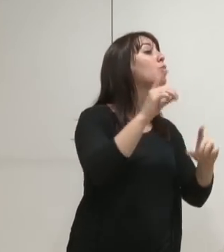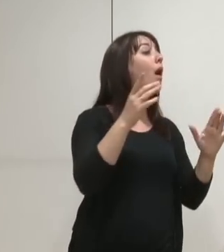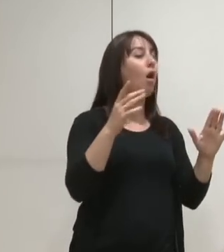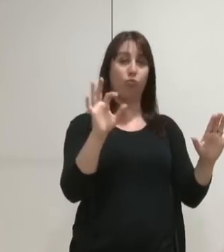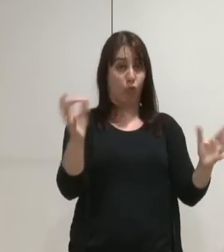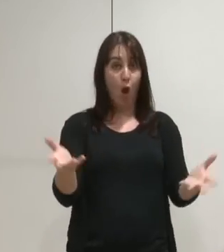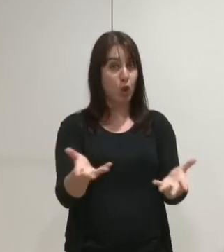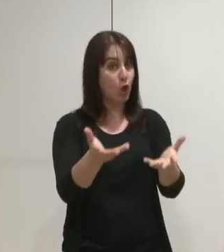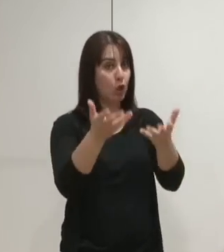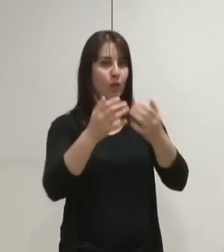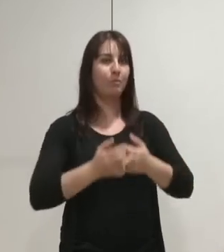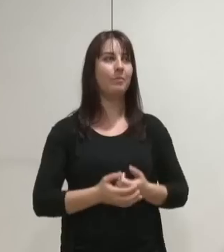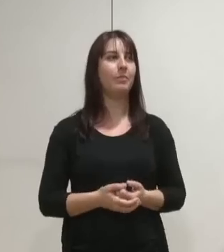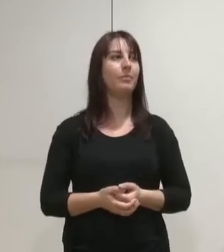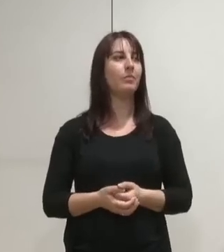très